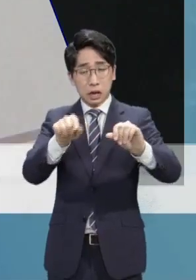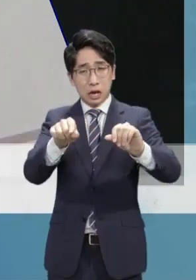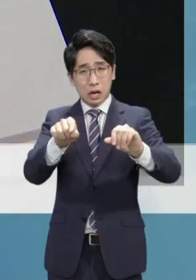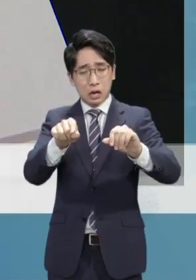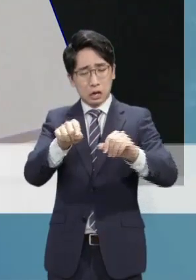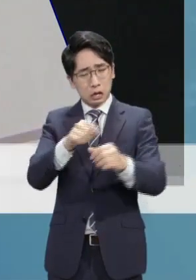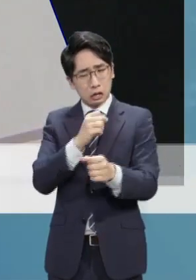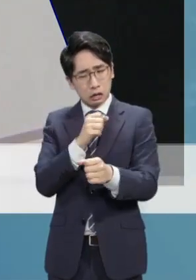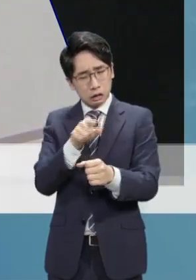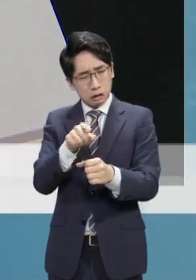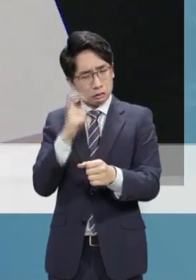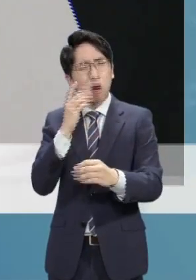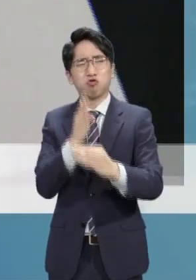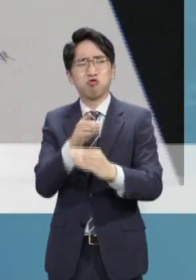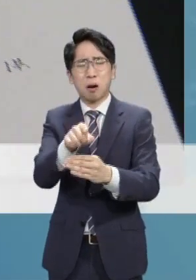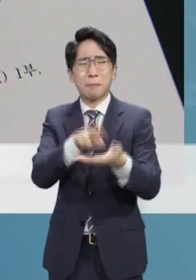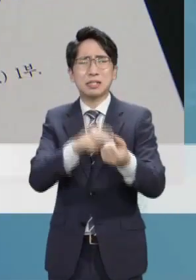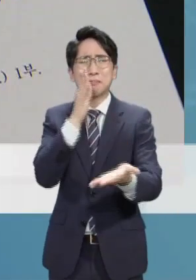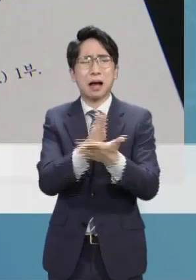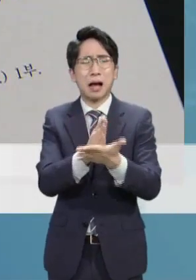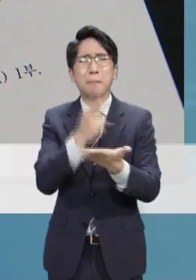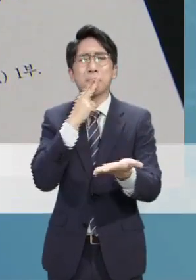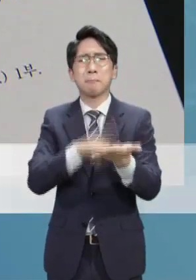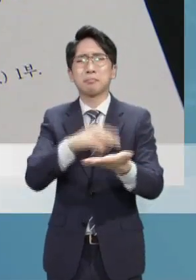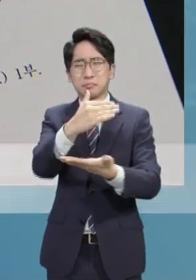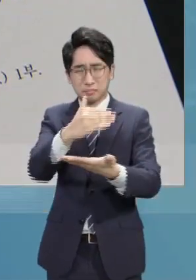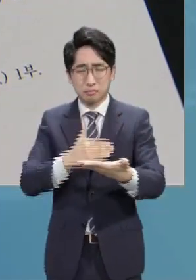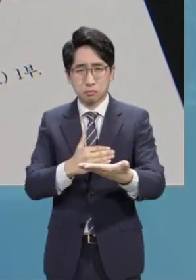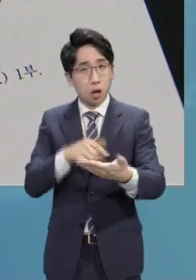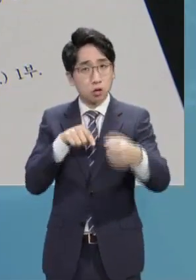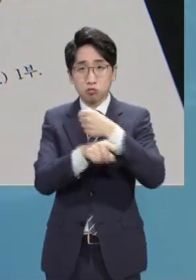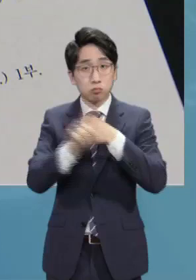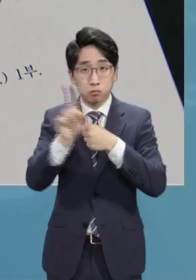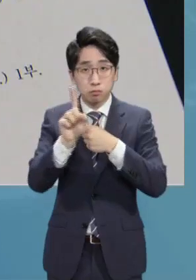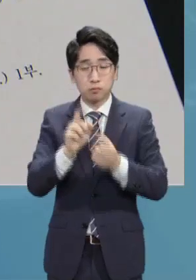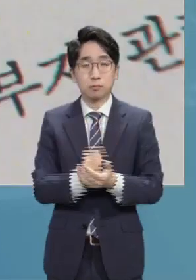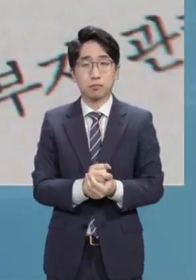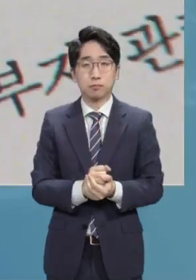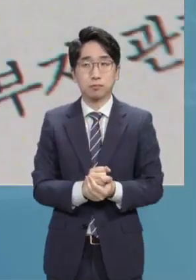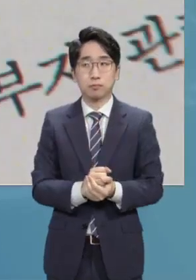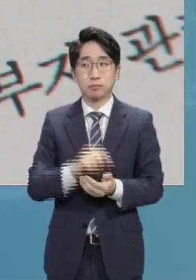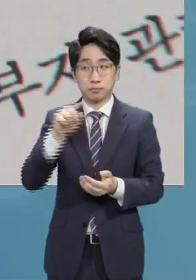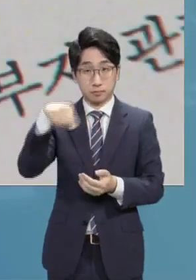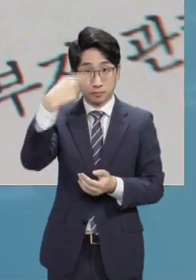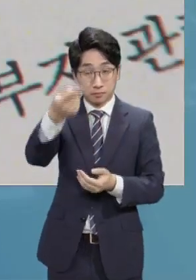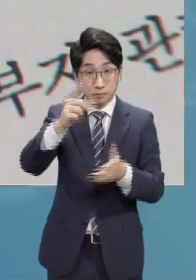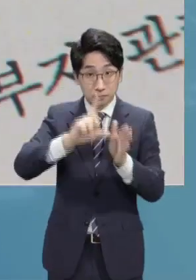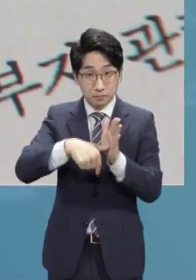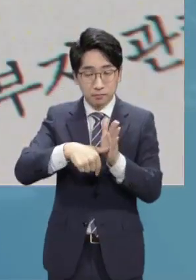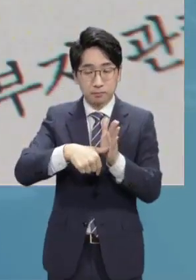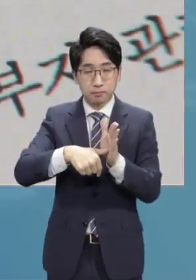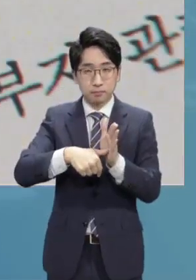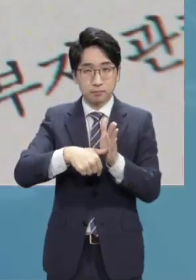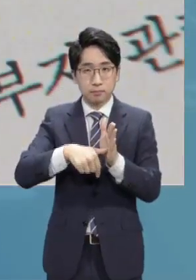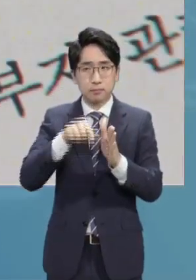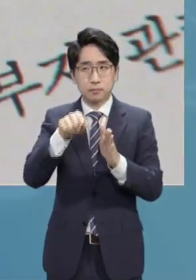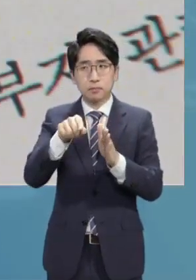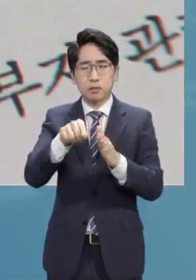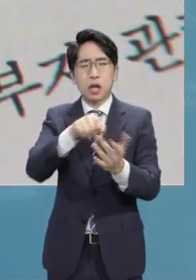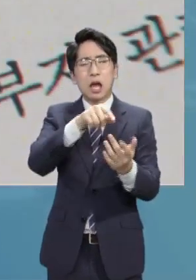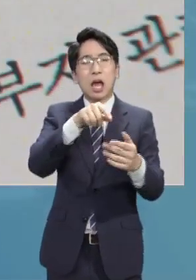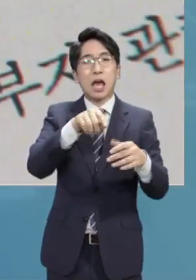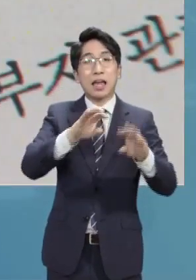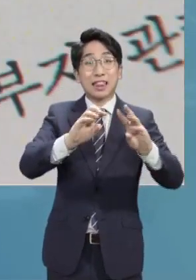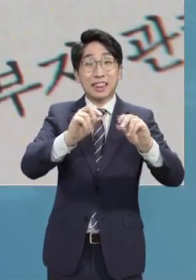말아달라 이렇게 요청을 한 겁니다 아 국무 내용의 이후 2조 나와있는데요 다음달 아내 권역별 시민청 선정 자문단